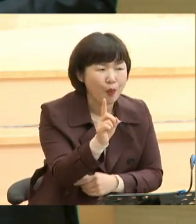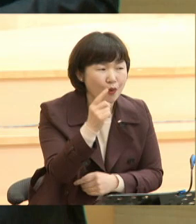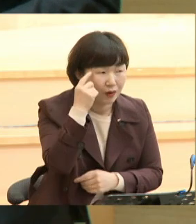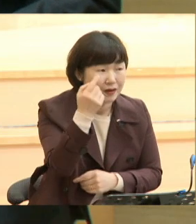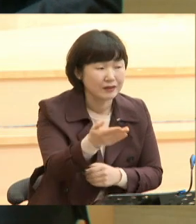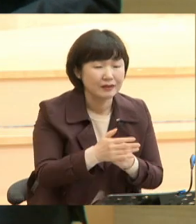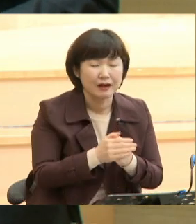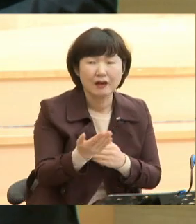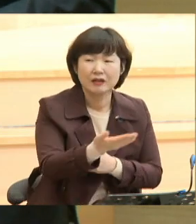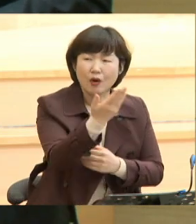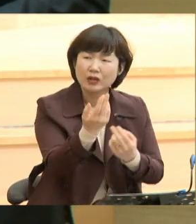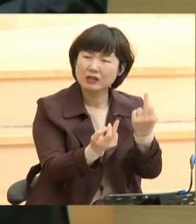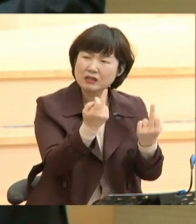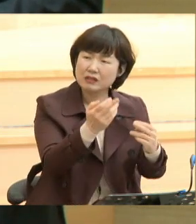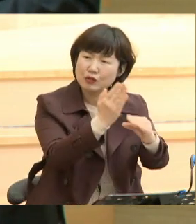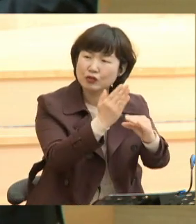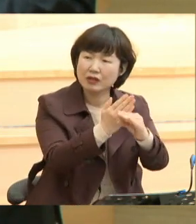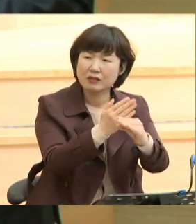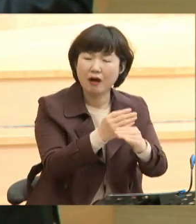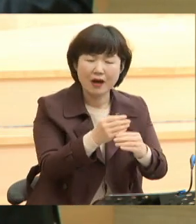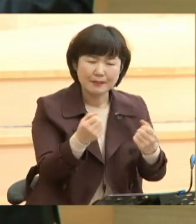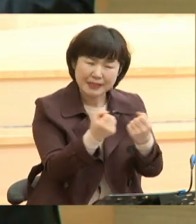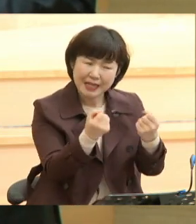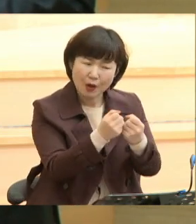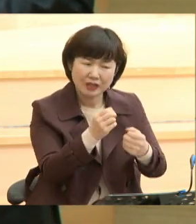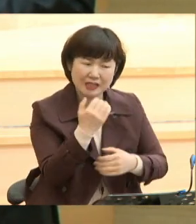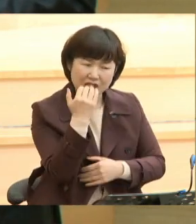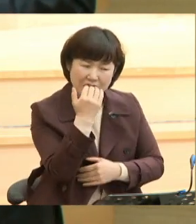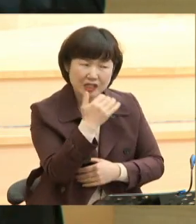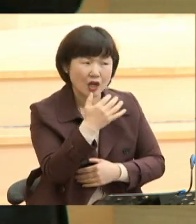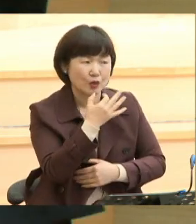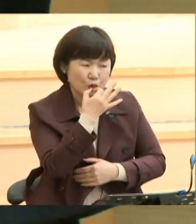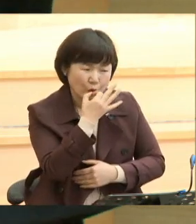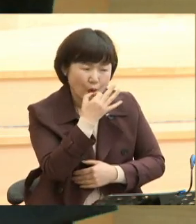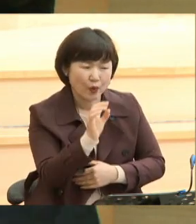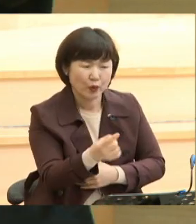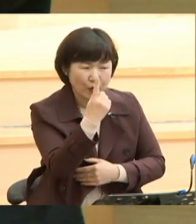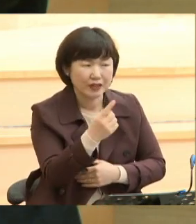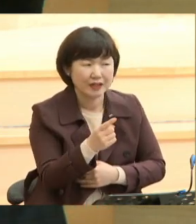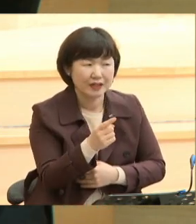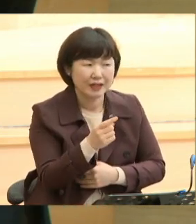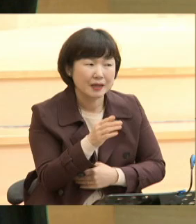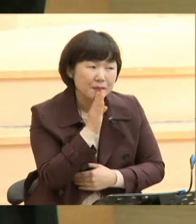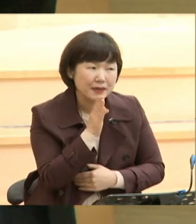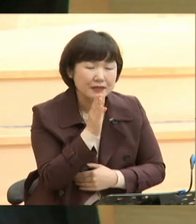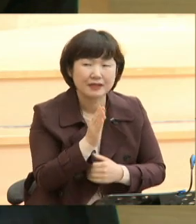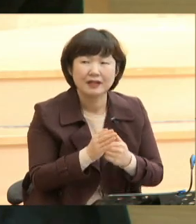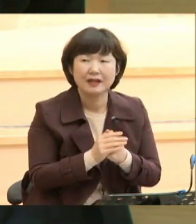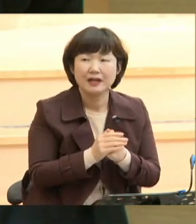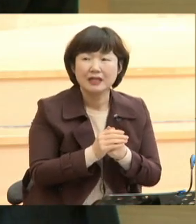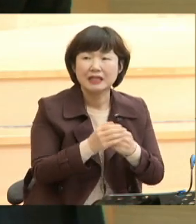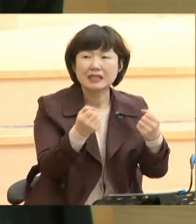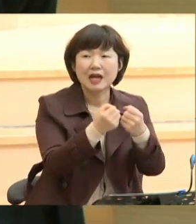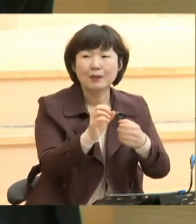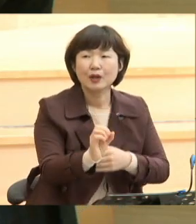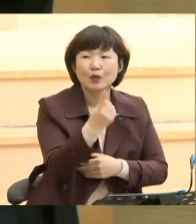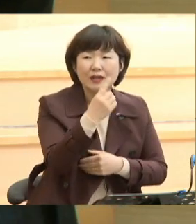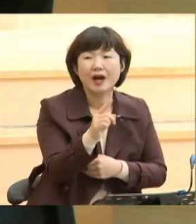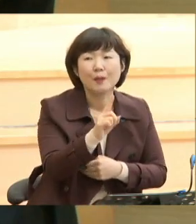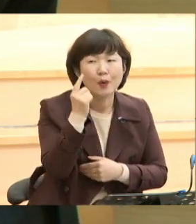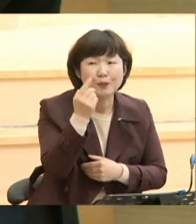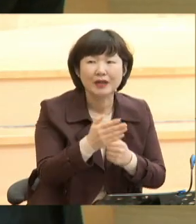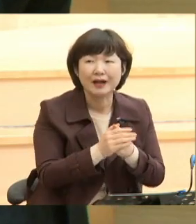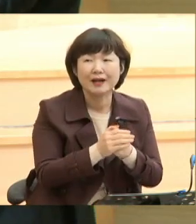너희 주체 중에 싸우는 정려 으로 떠나는 것이 아니야 자 갈등이 다툼이 어디로부터 나온 다로 말했어요